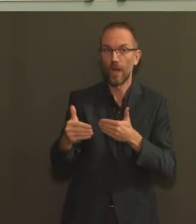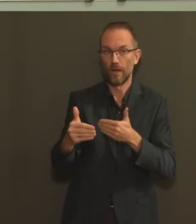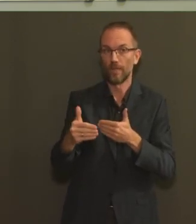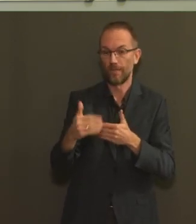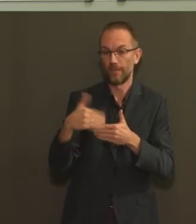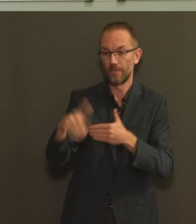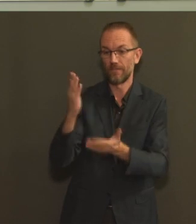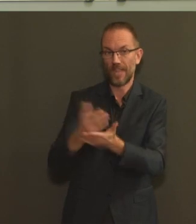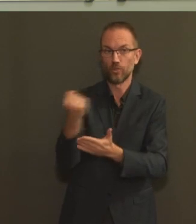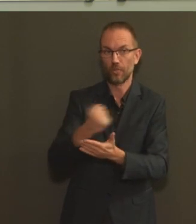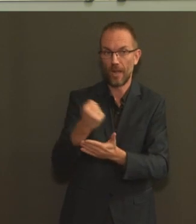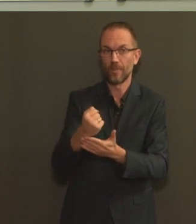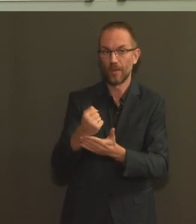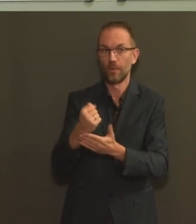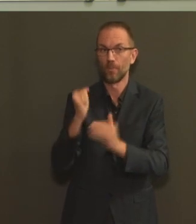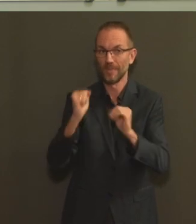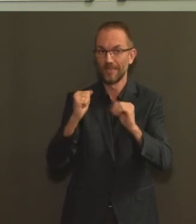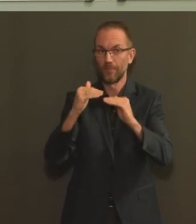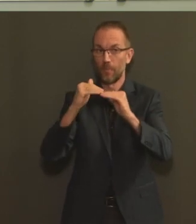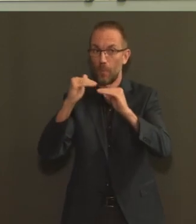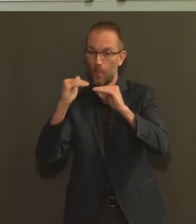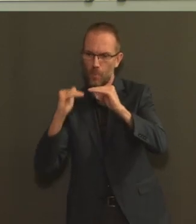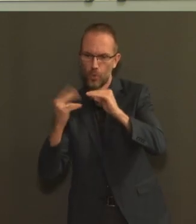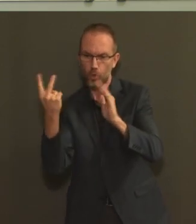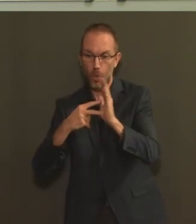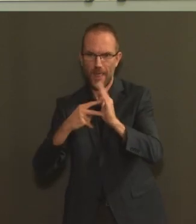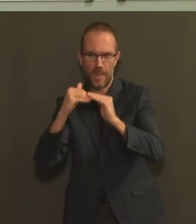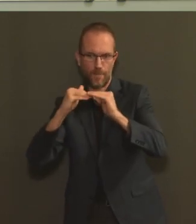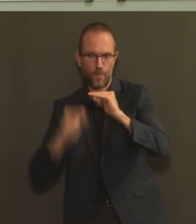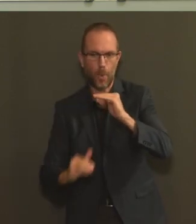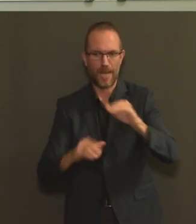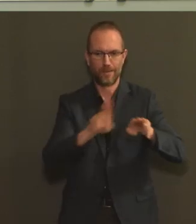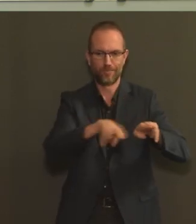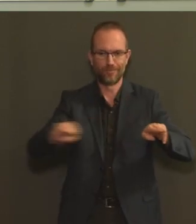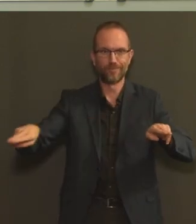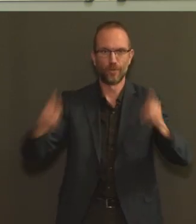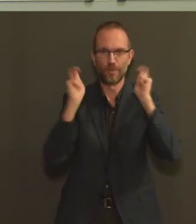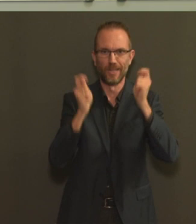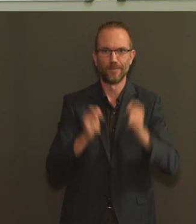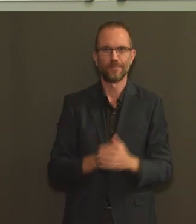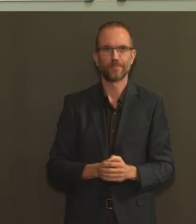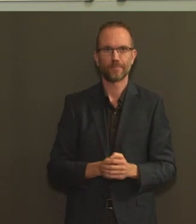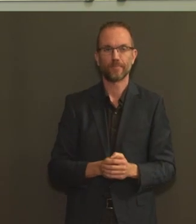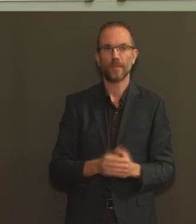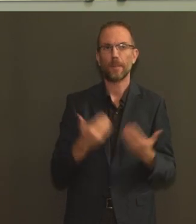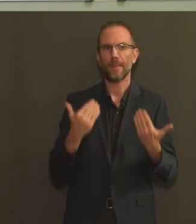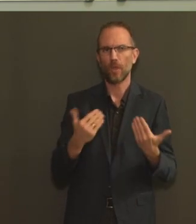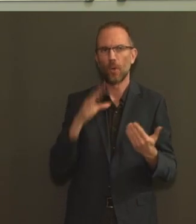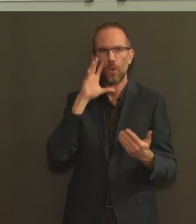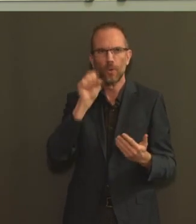hospitalisés. Actuellement, le chiffre que nous avons est une baisse de 9% par rapport à la semaine